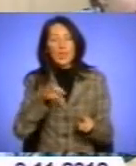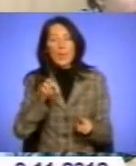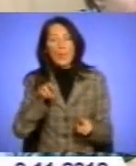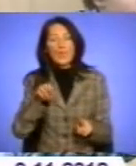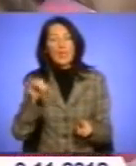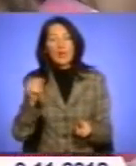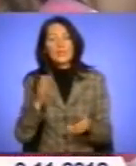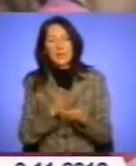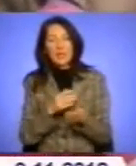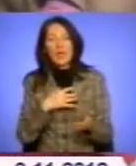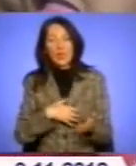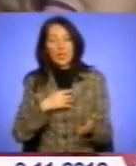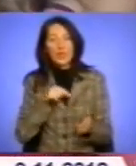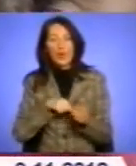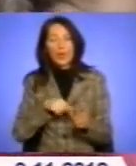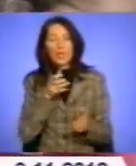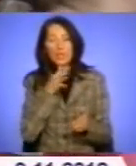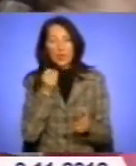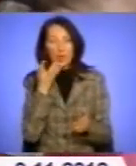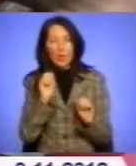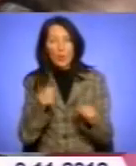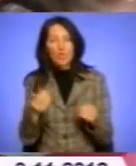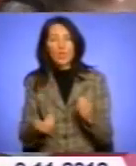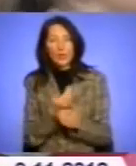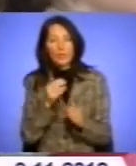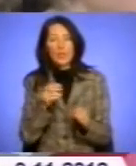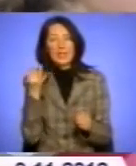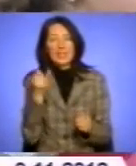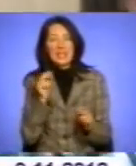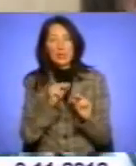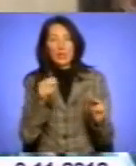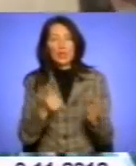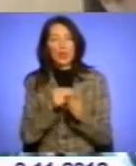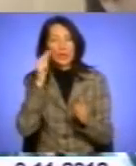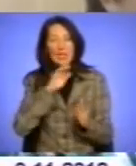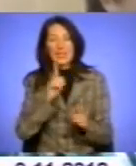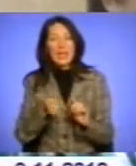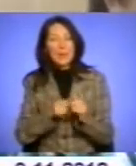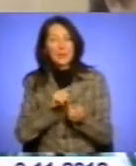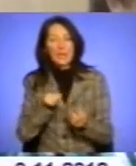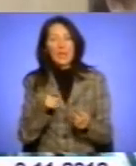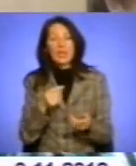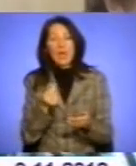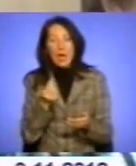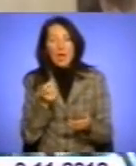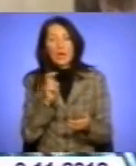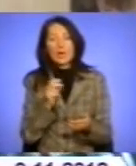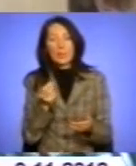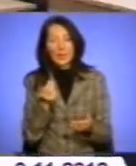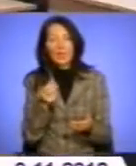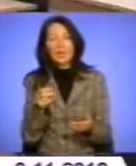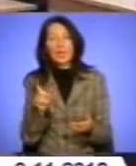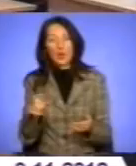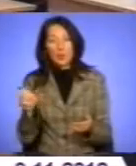і час, коли ще можна відновити інтерес учнів до навчання і не перетворити їх на меркантильних особистостей, каже